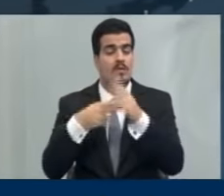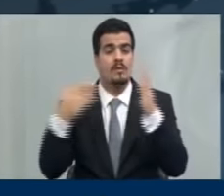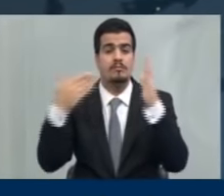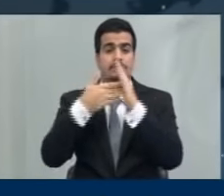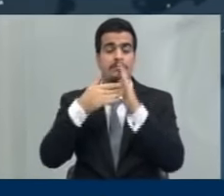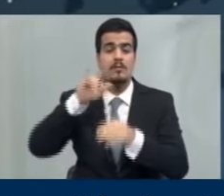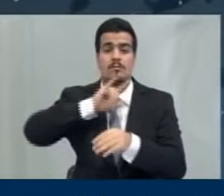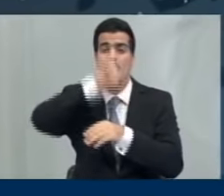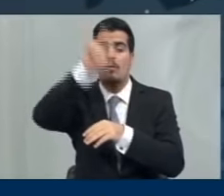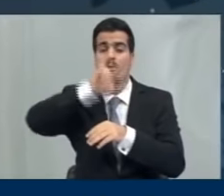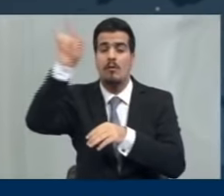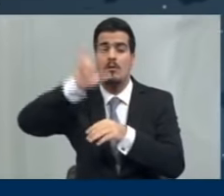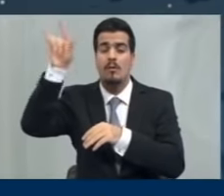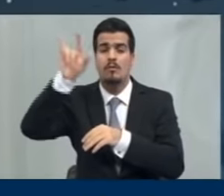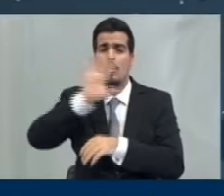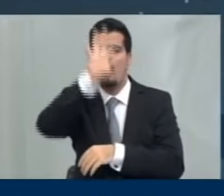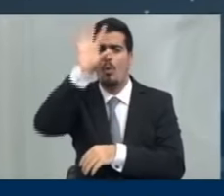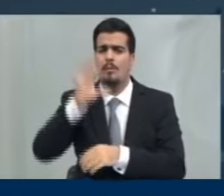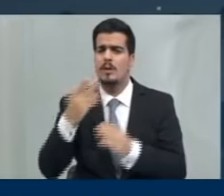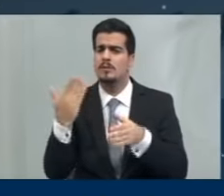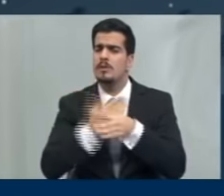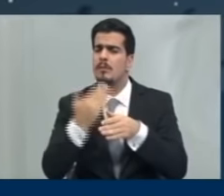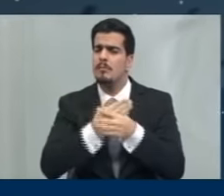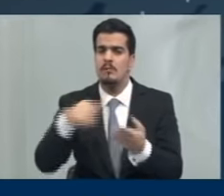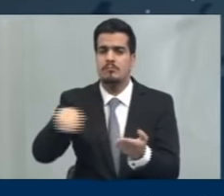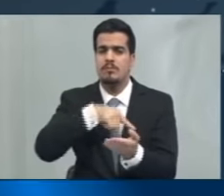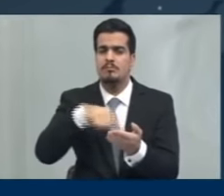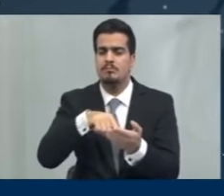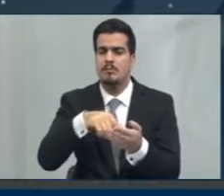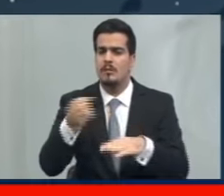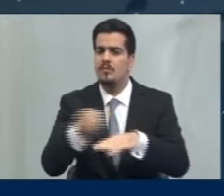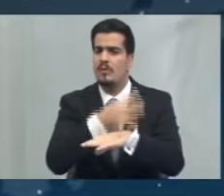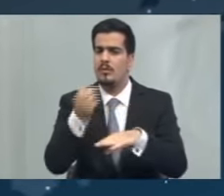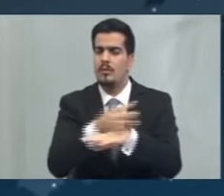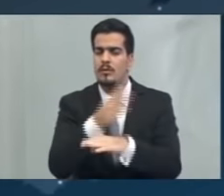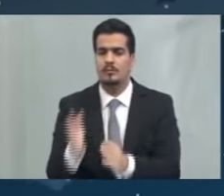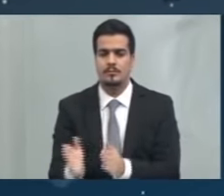إلى أوروبا سببه الصفقات المشبوهة.